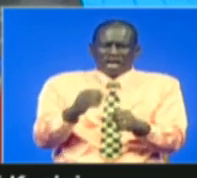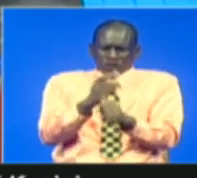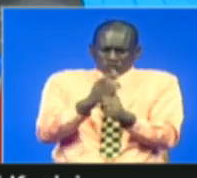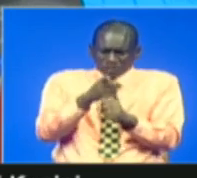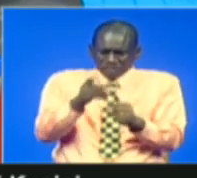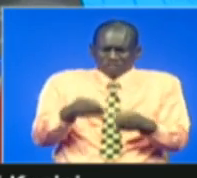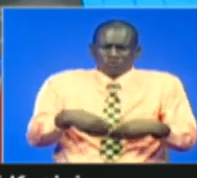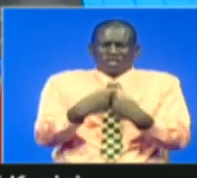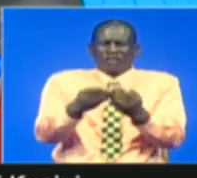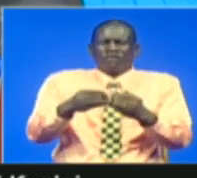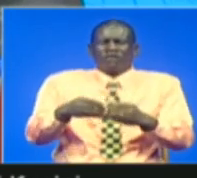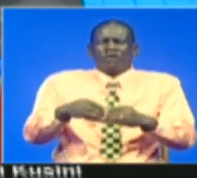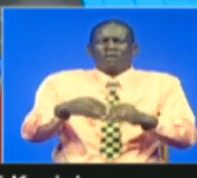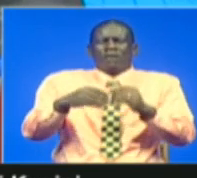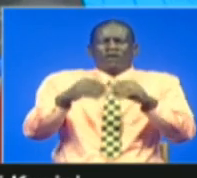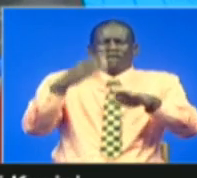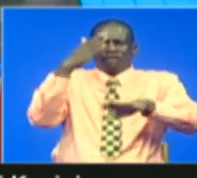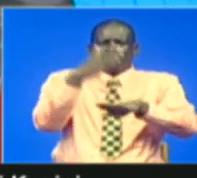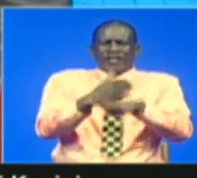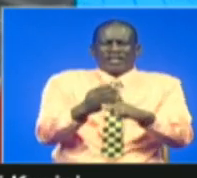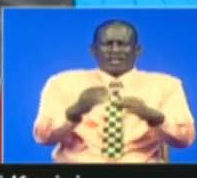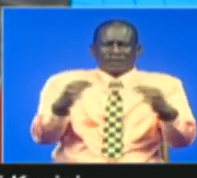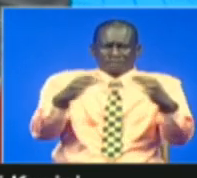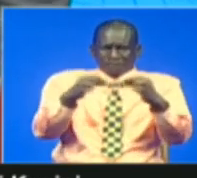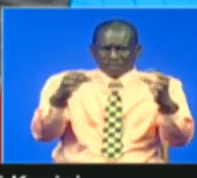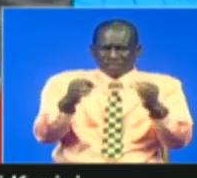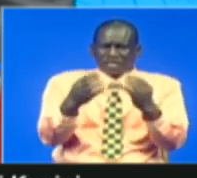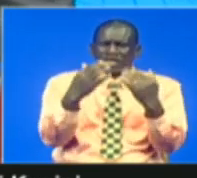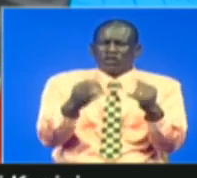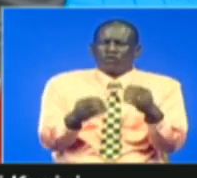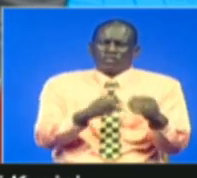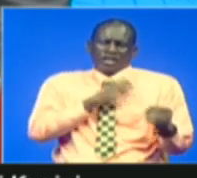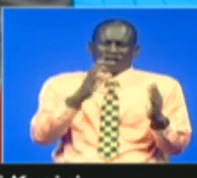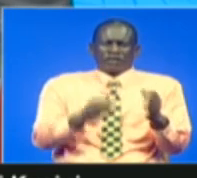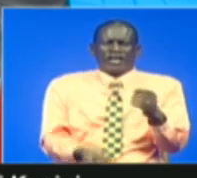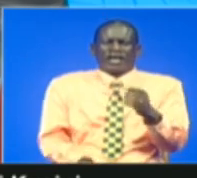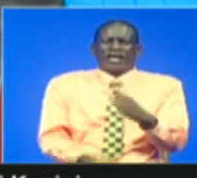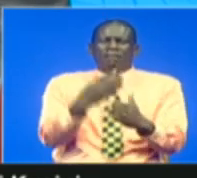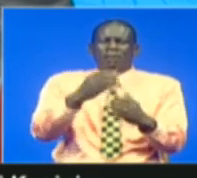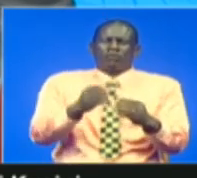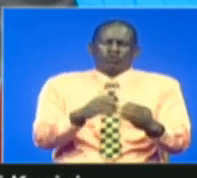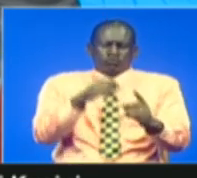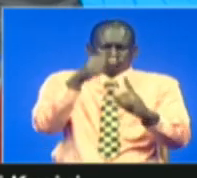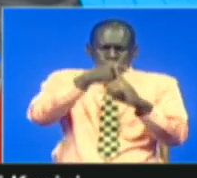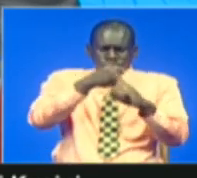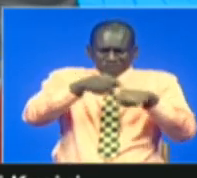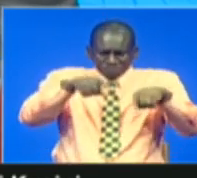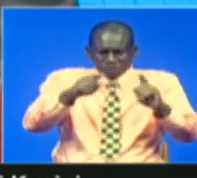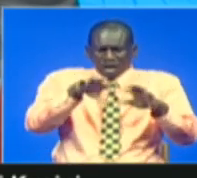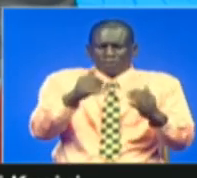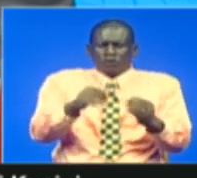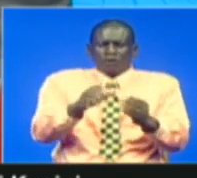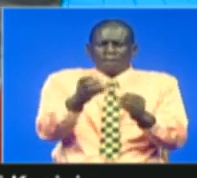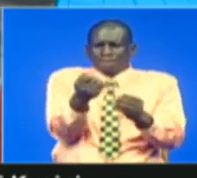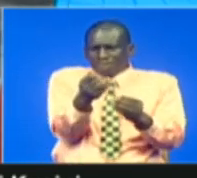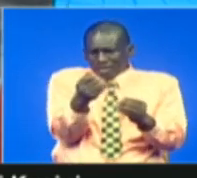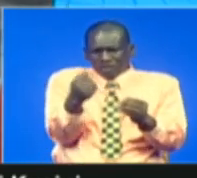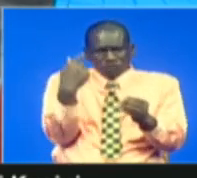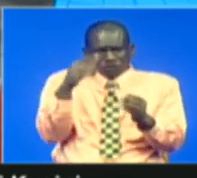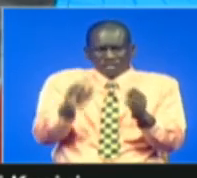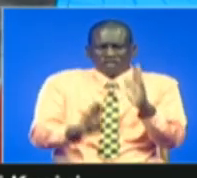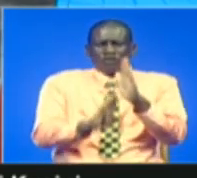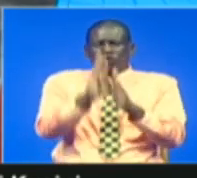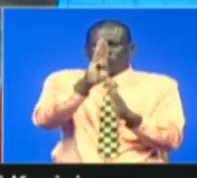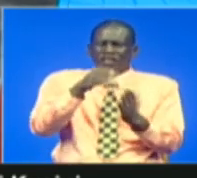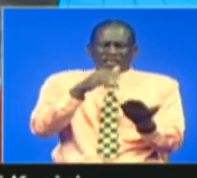Haya yanajiri baada ya baadhi ya magavana kujitokeza kujitetea kuhusu fedha za maendeleo. Mwenyekiti wa baraza la magavana Wycliffe of Paranya amesema ripoti